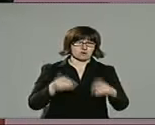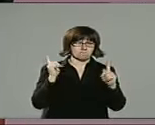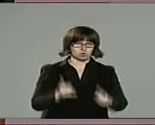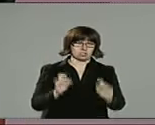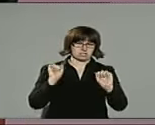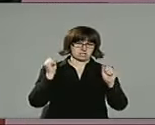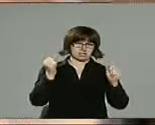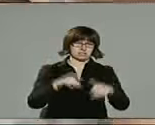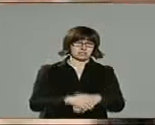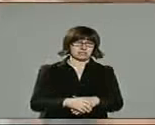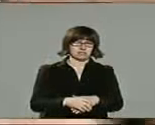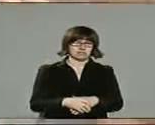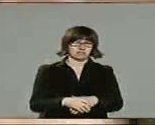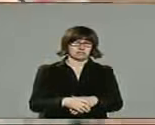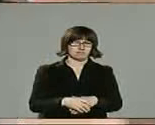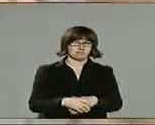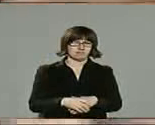Genossen.